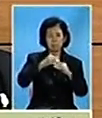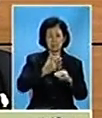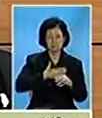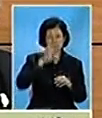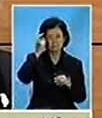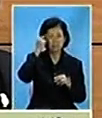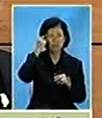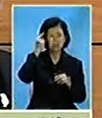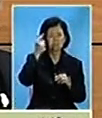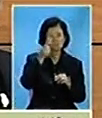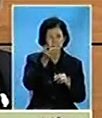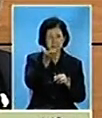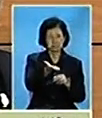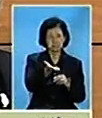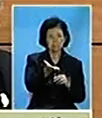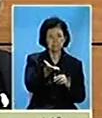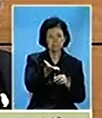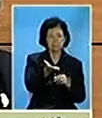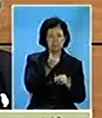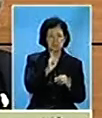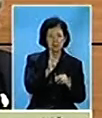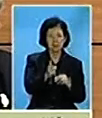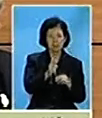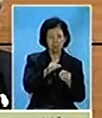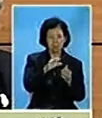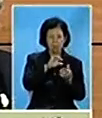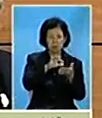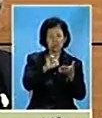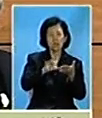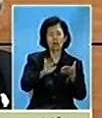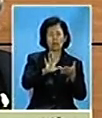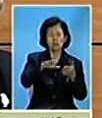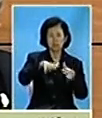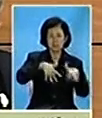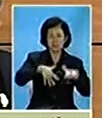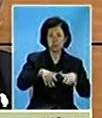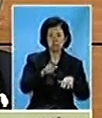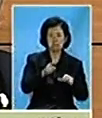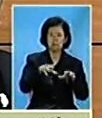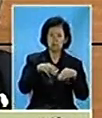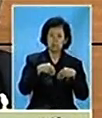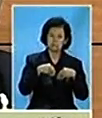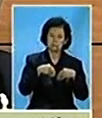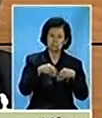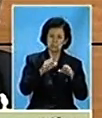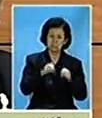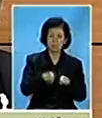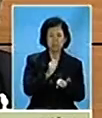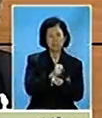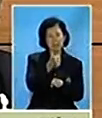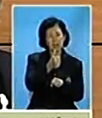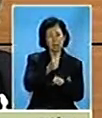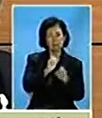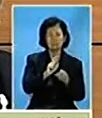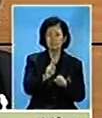าอันนั้นก็คือก็ต้องร่างประชาชนก็ต้องพิจารณาว่าถ้าไปยอมให้อย่างนั้นเนี่ยจะสามารถที่จะดำเนินการได้ขนาดไหน